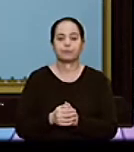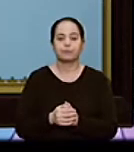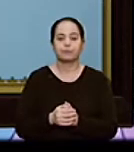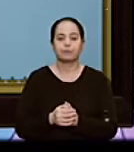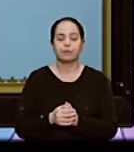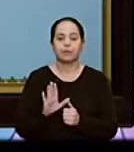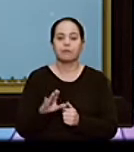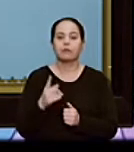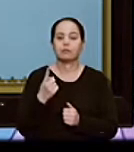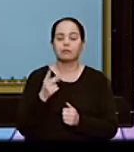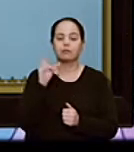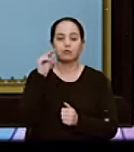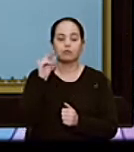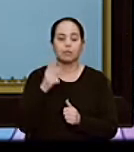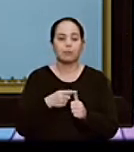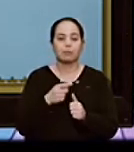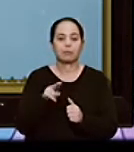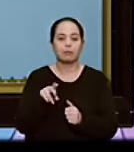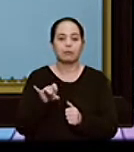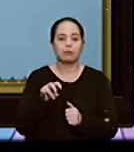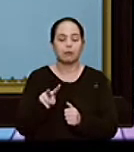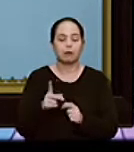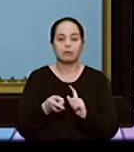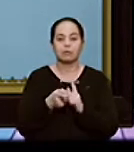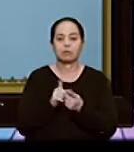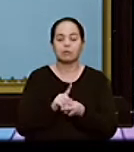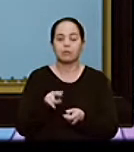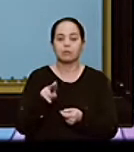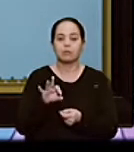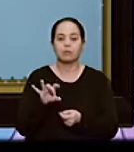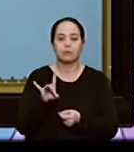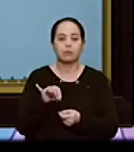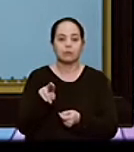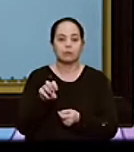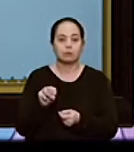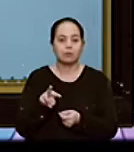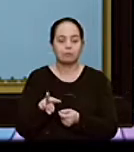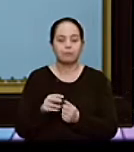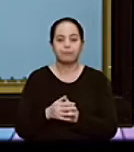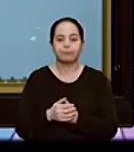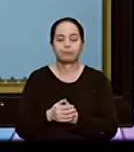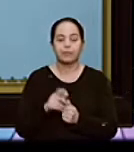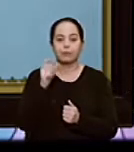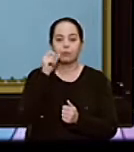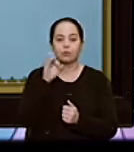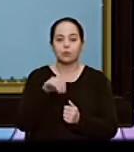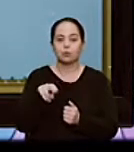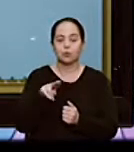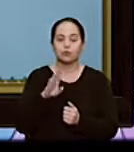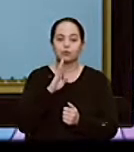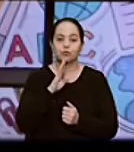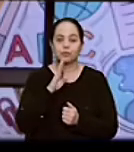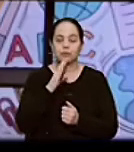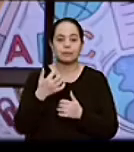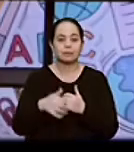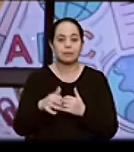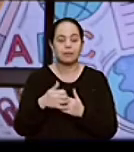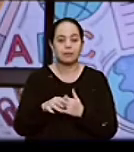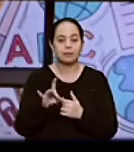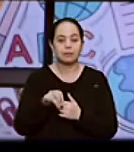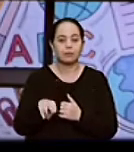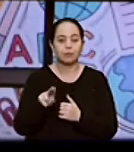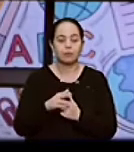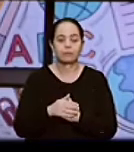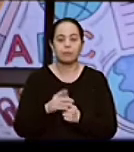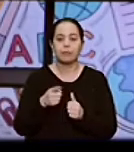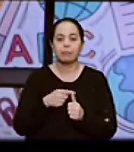числе имена прилагательные изменяются по родам. Мужской род, женский род, средний род. Имена